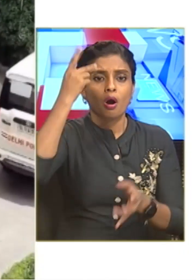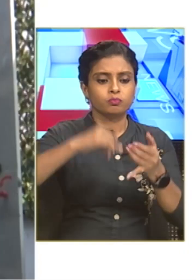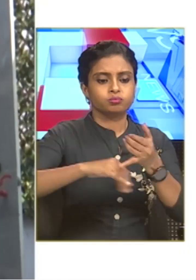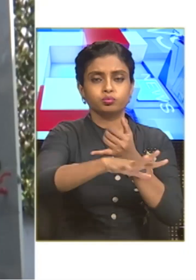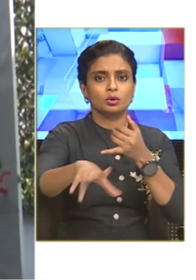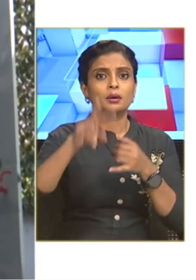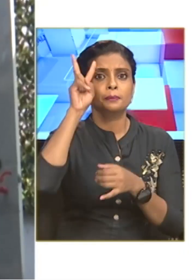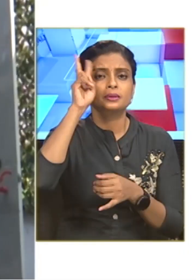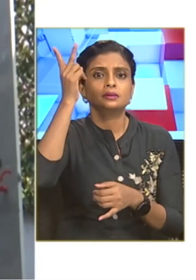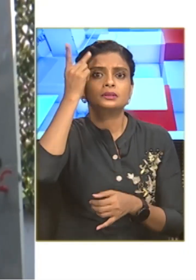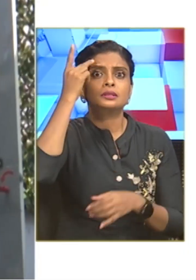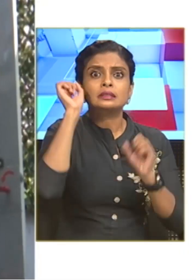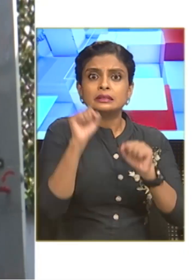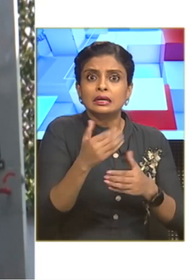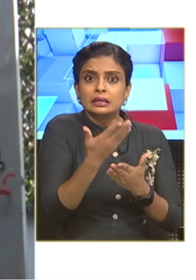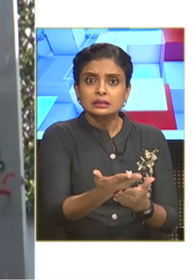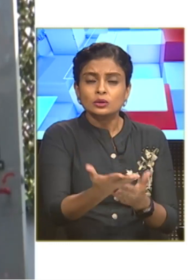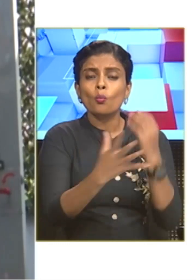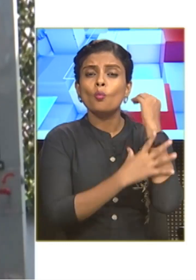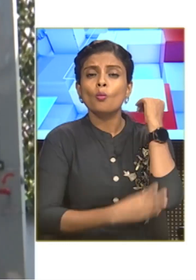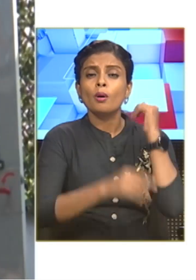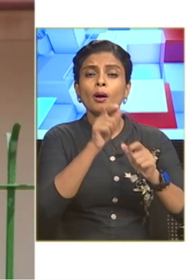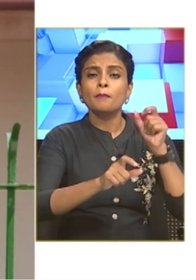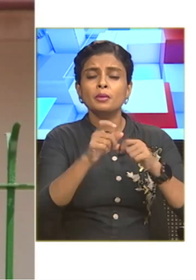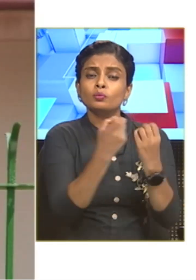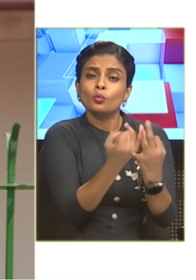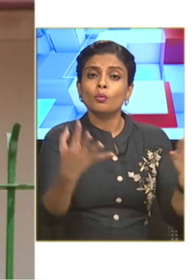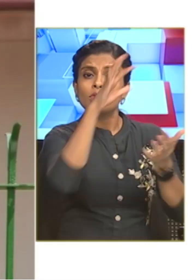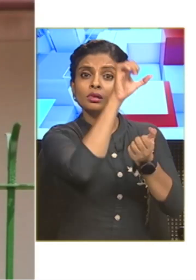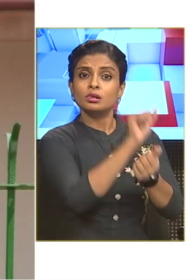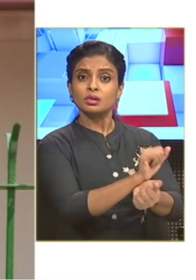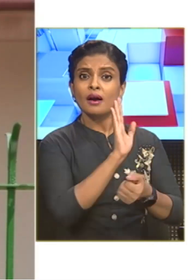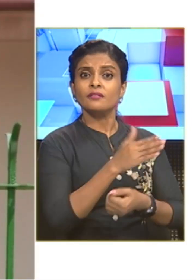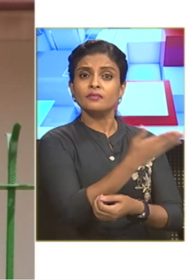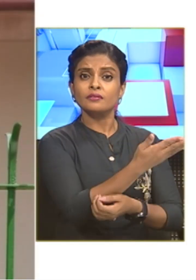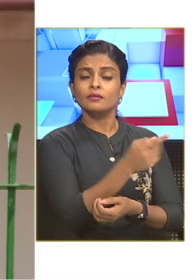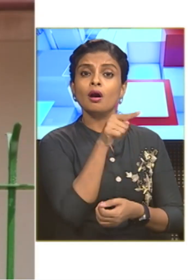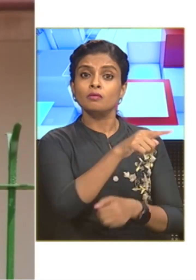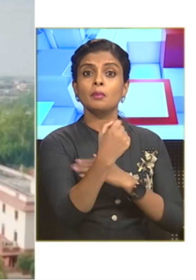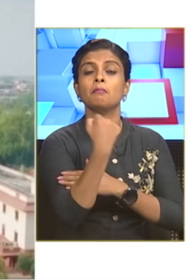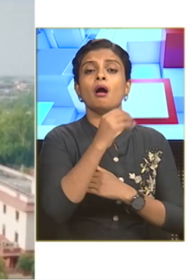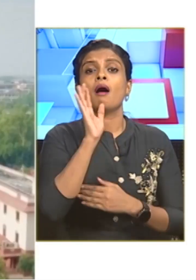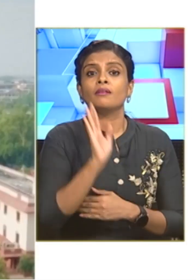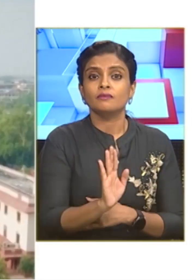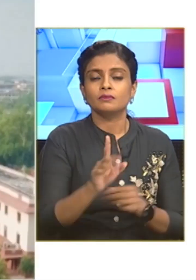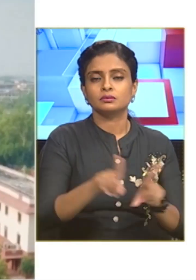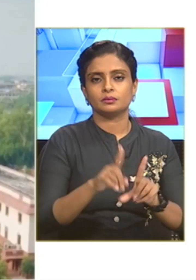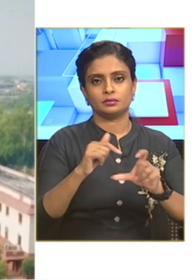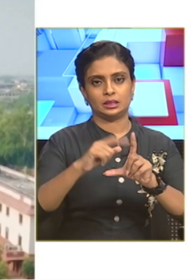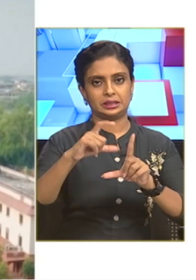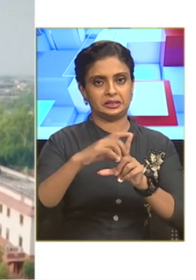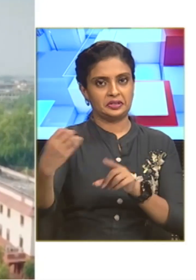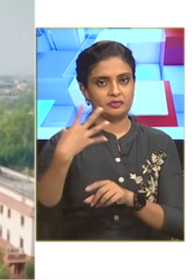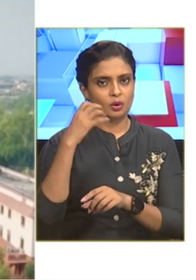സാധാരണക്കാരും ജയിലിൽ കിടപ്പുണ്ടെന്നും സാധാരണക്കാരുടെ അവകാശങ്ങളെ ചെറുതായി കാണരുതെന്നും ഇഡി കോടതി പറഞ്ഞു സാധാരണക്കാർ